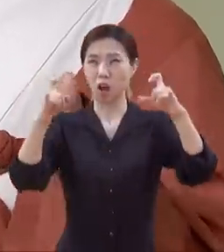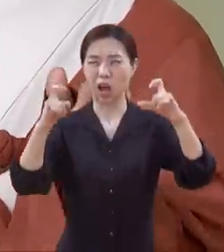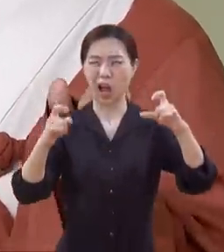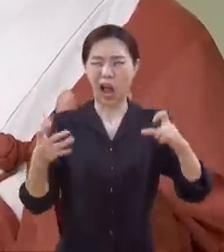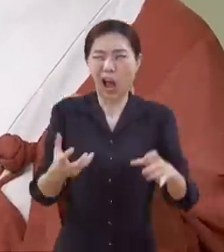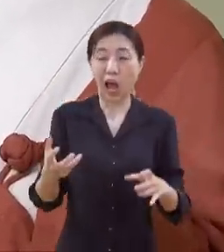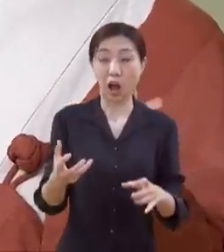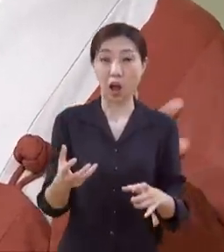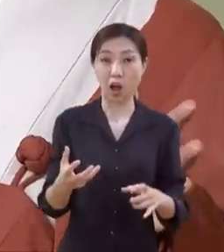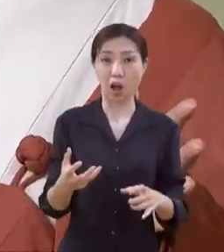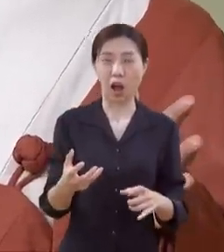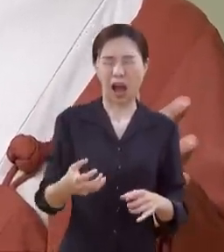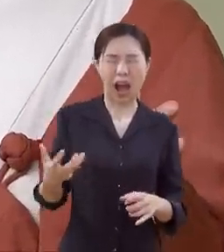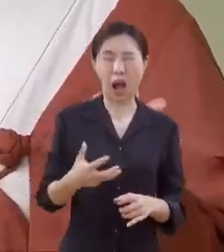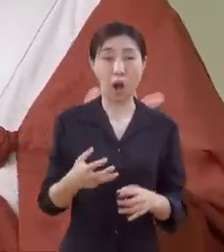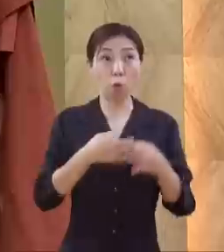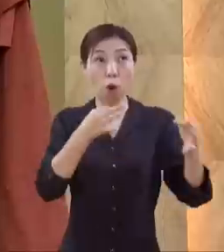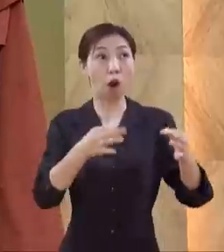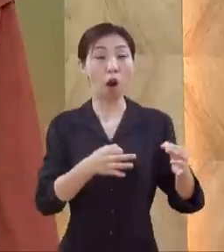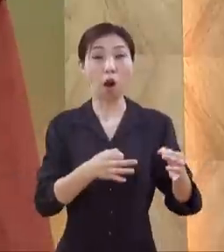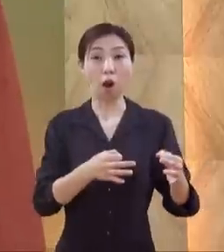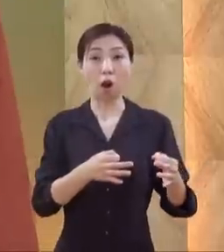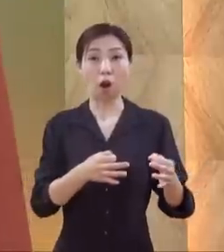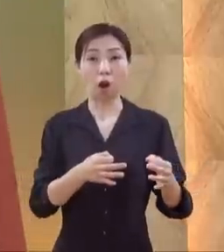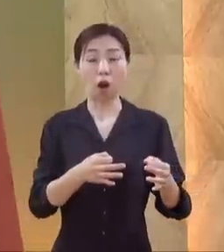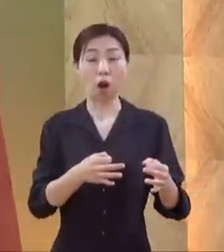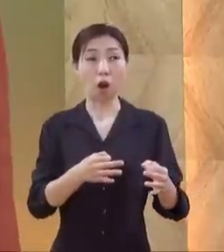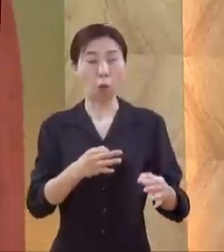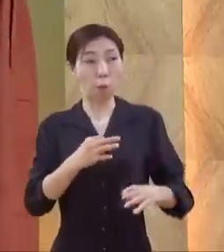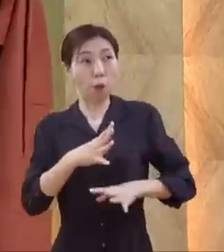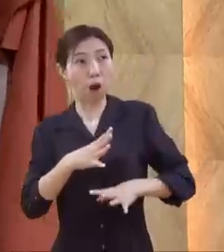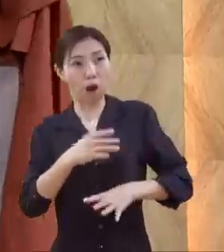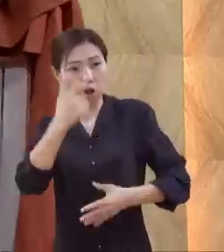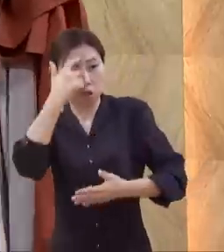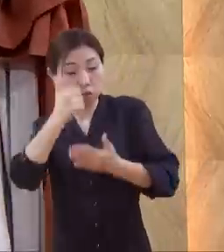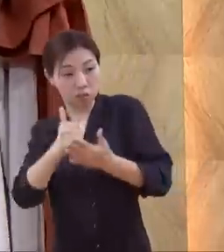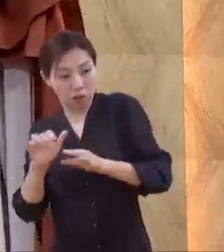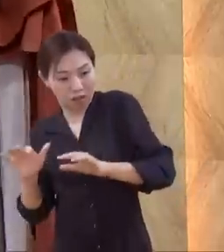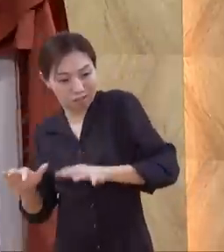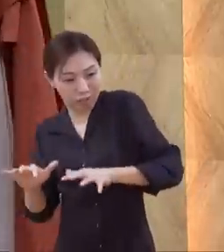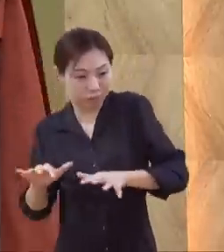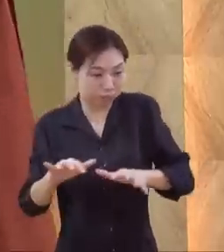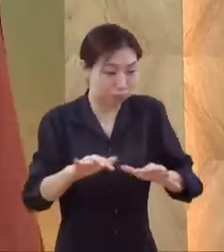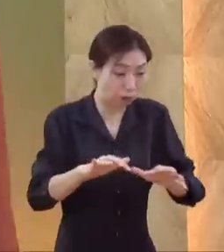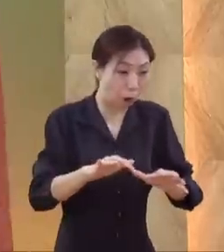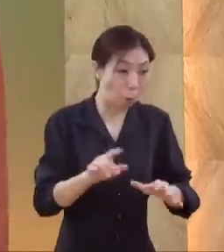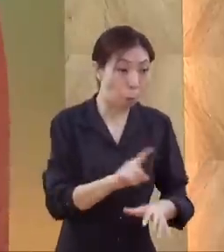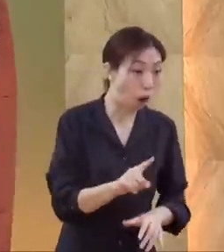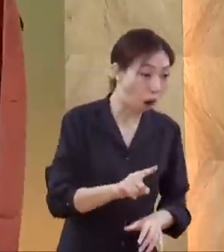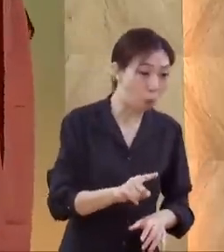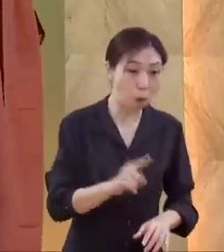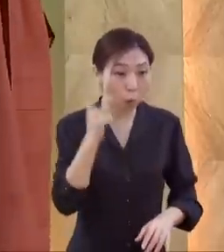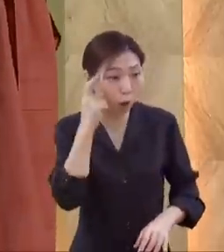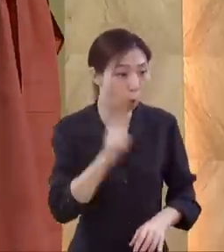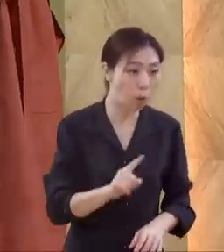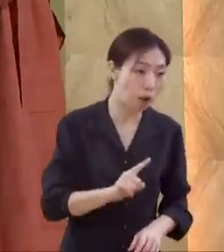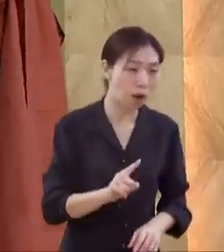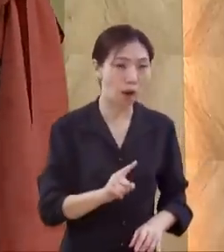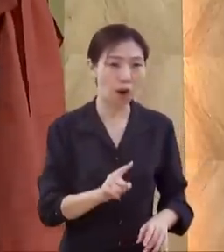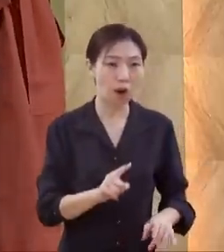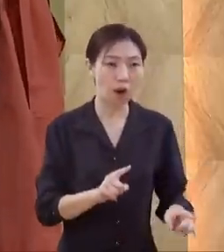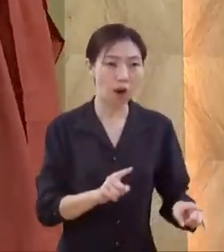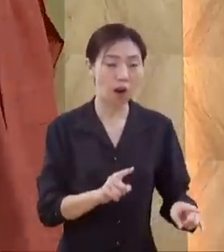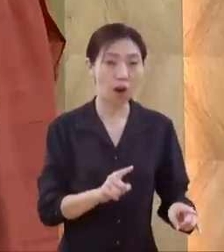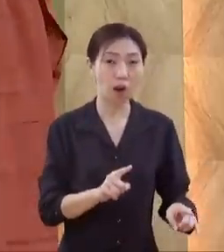들리더래요 으악 하는 소리가 들리더래요 그래서 거기에 이제 절에 했던 스님들 놀래가지고 사람들이 뭔 소리야 하고 이렇게 봤더니